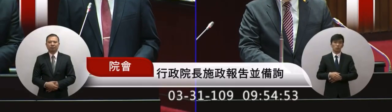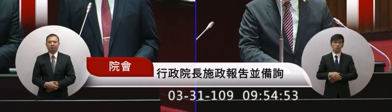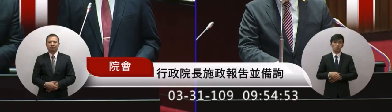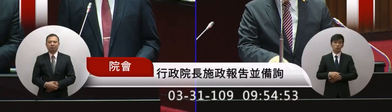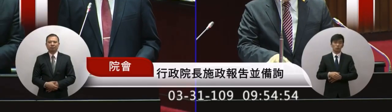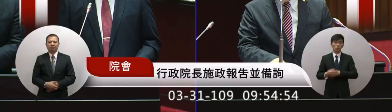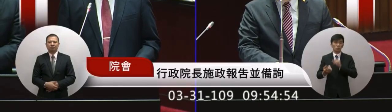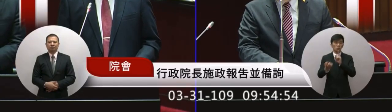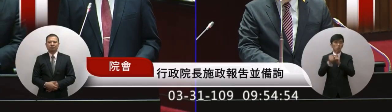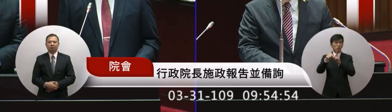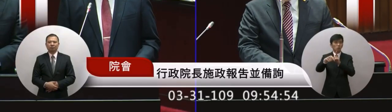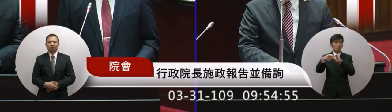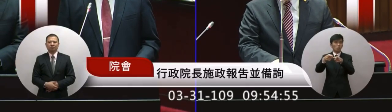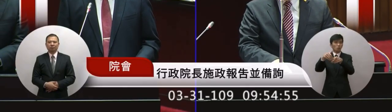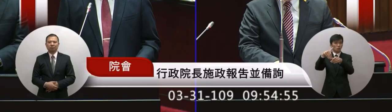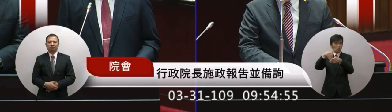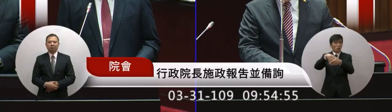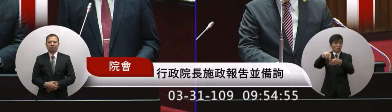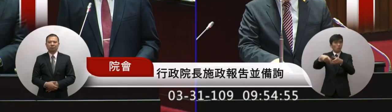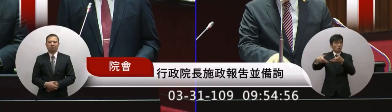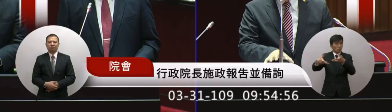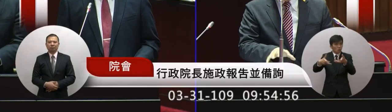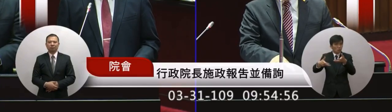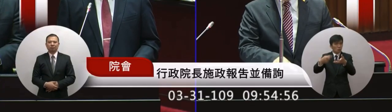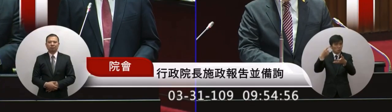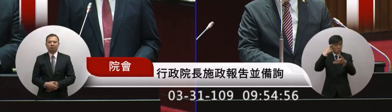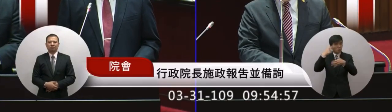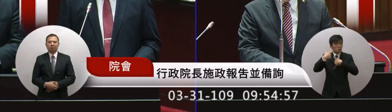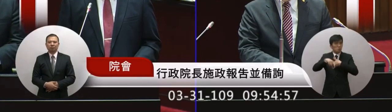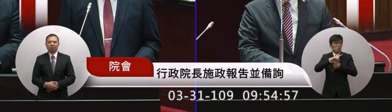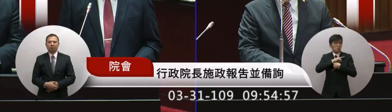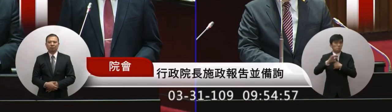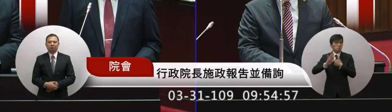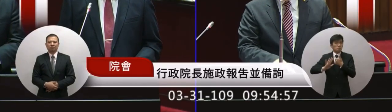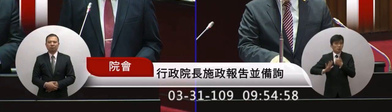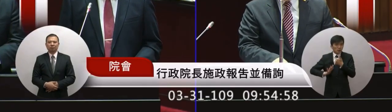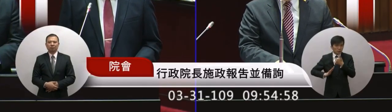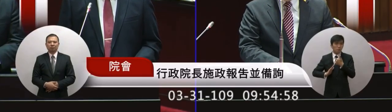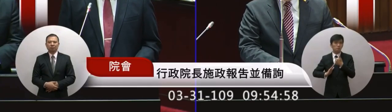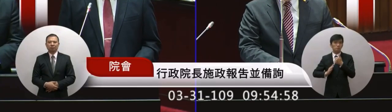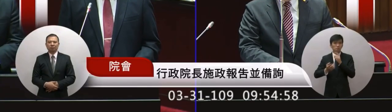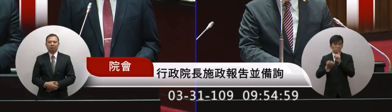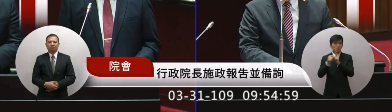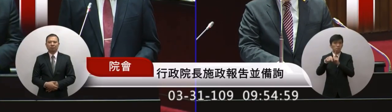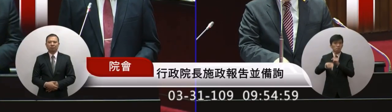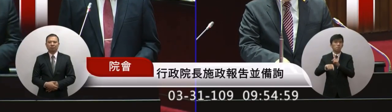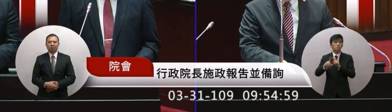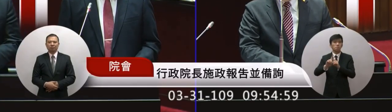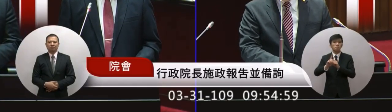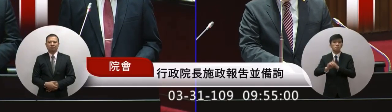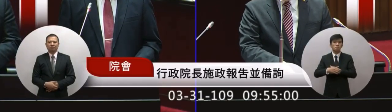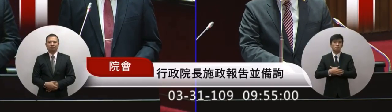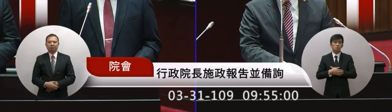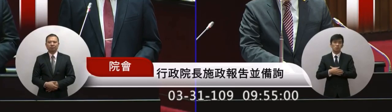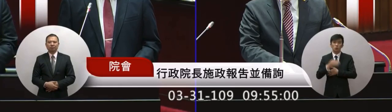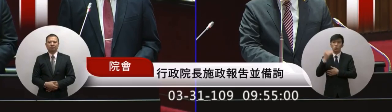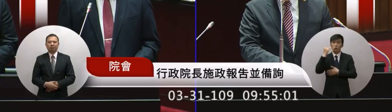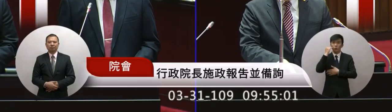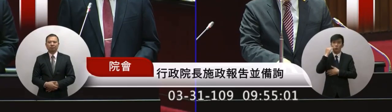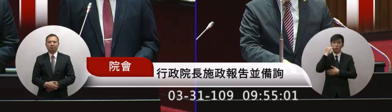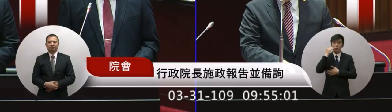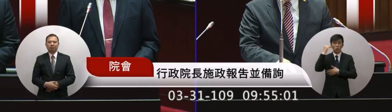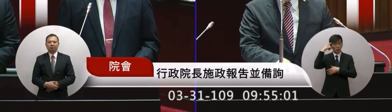公投这件事情要用什么样的态度去看待它？所以如果现在明年就